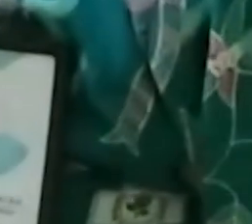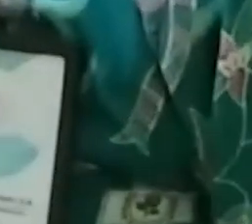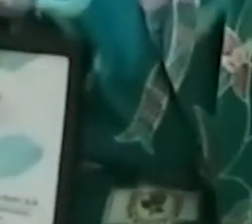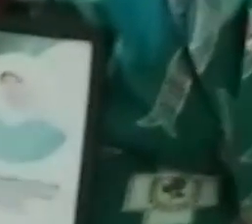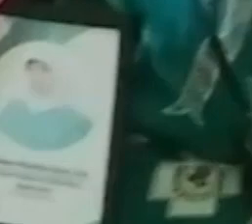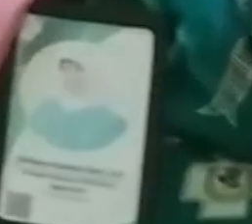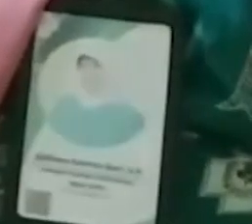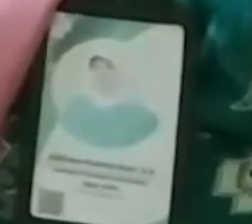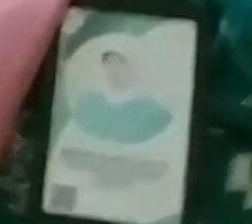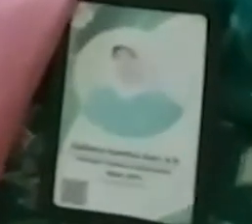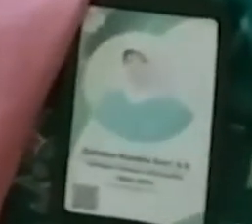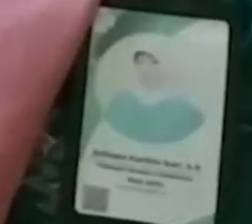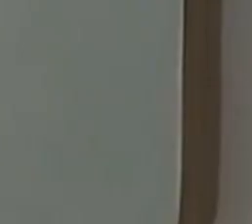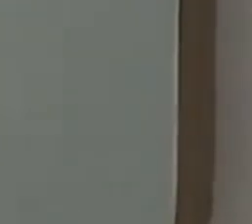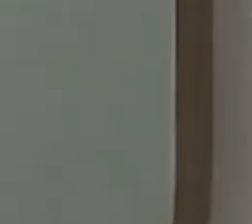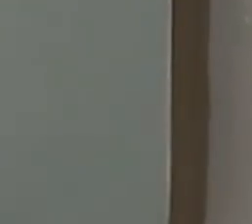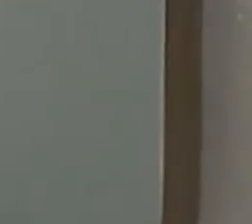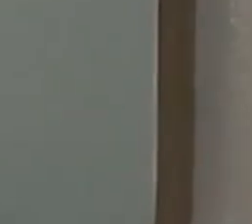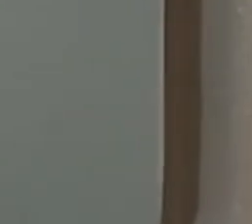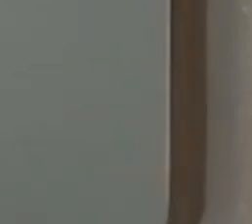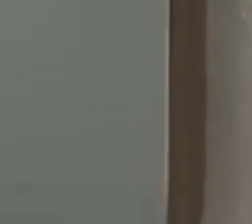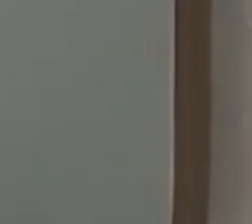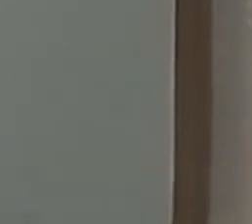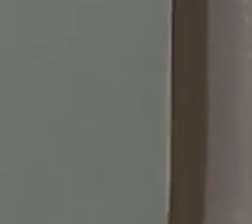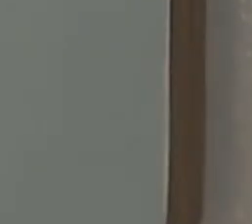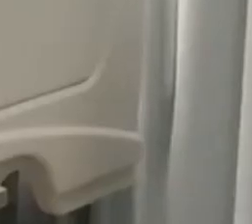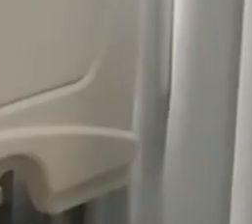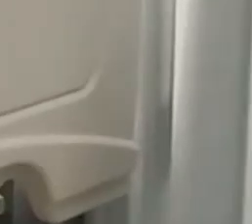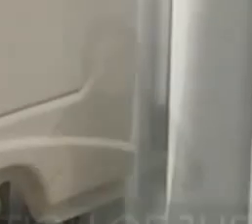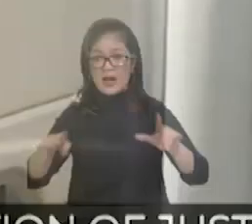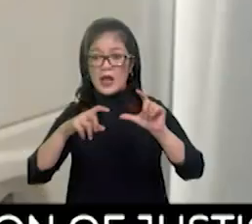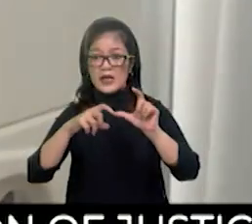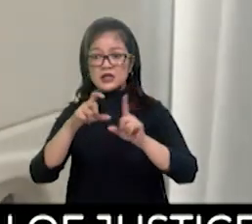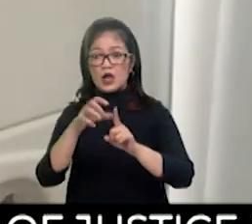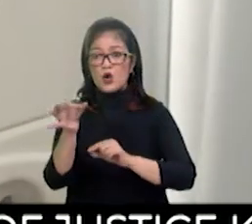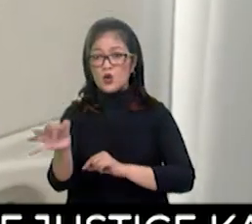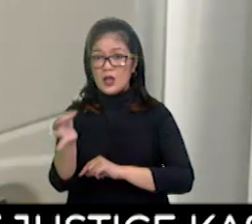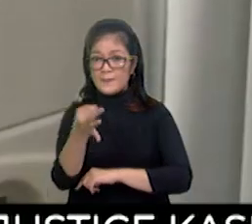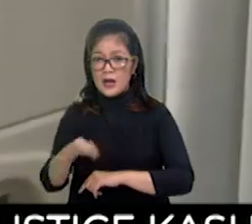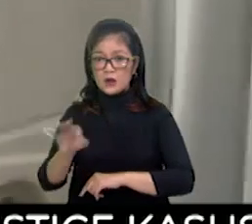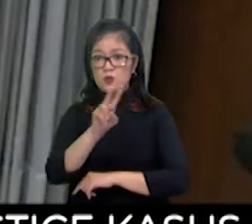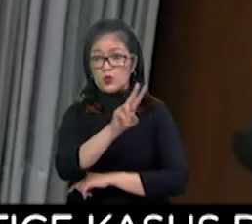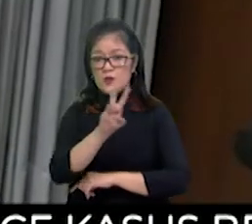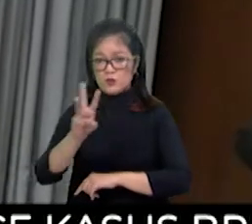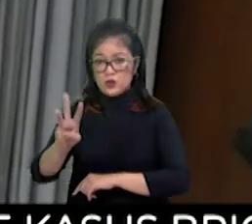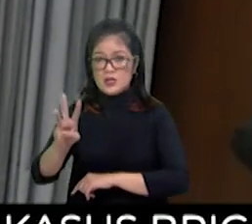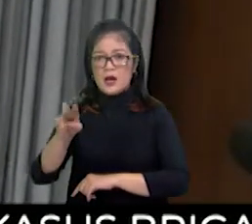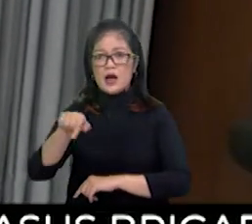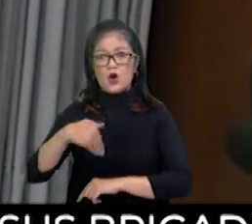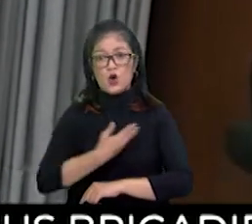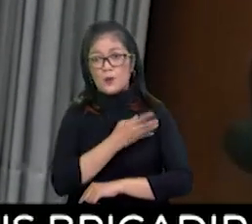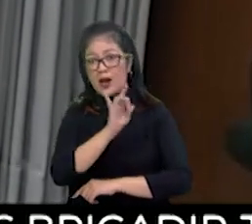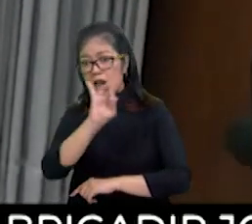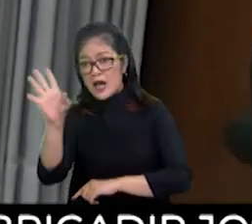Bekasi. 7 di antara korban dirawat adalah anak-anak SD Kota Baru 2 dan 3. Sementara 2 korban lainnya adalah pria